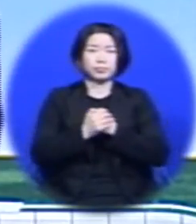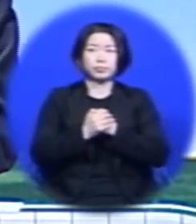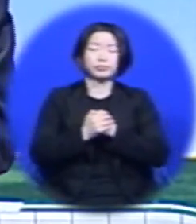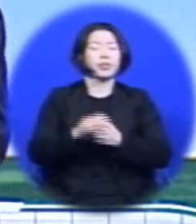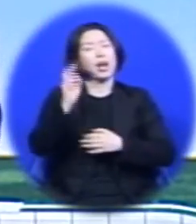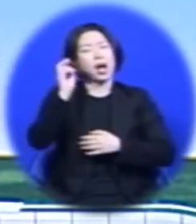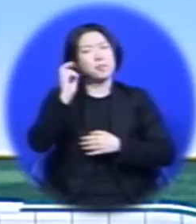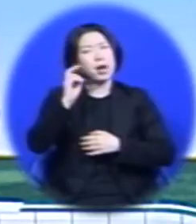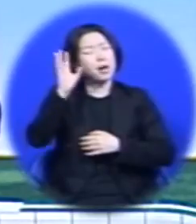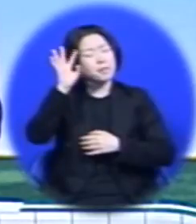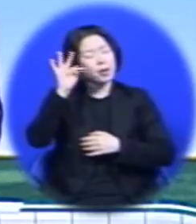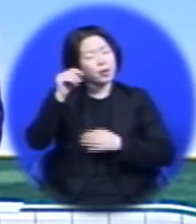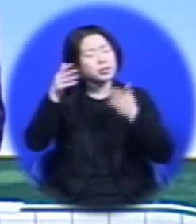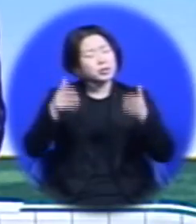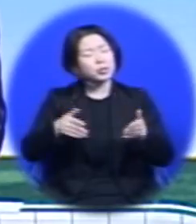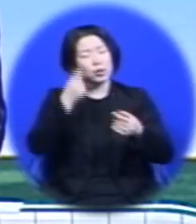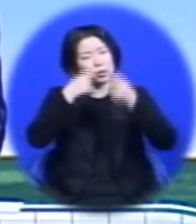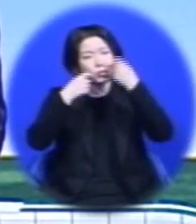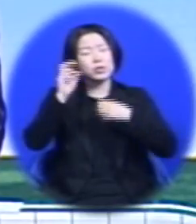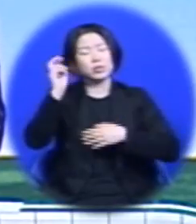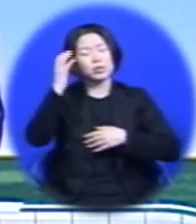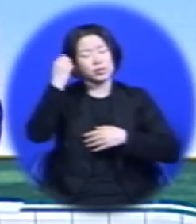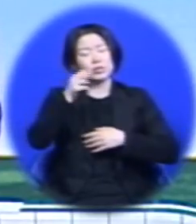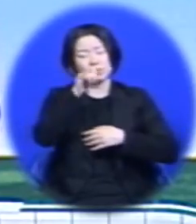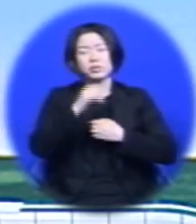아마 며칠을 울었던 것 같습니다